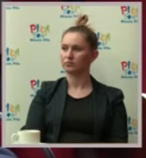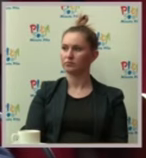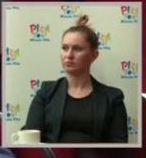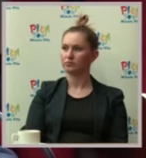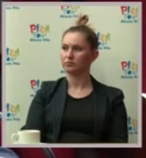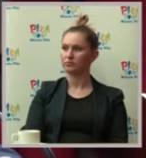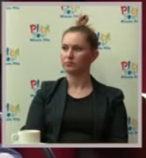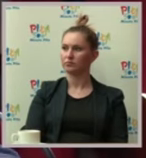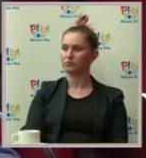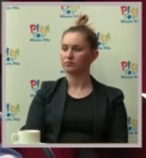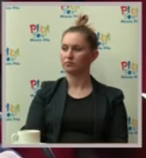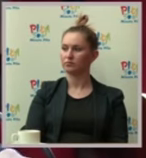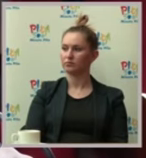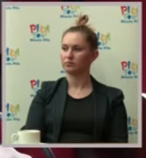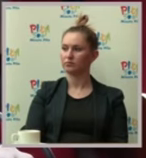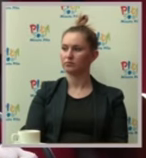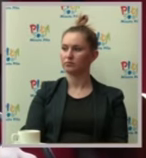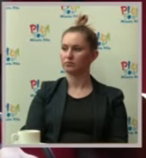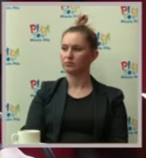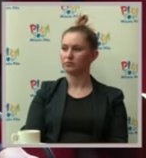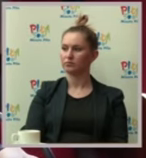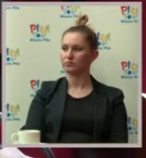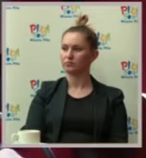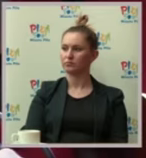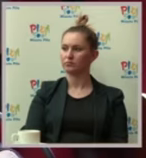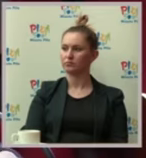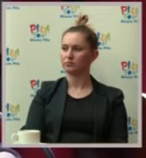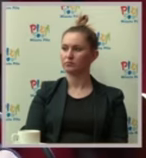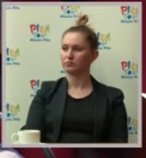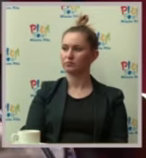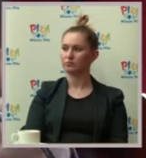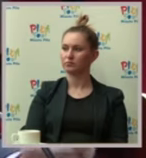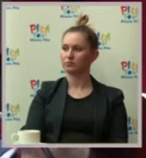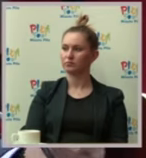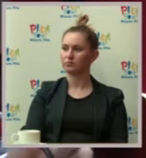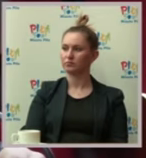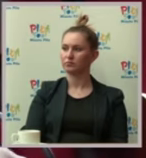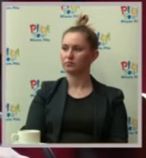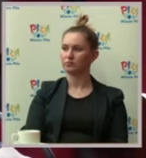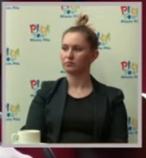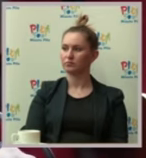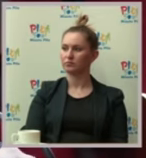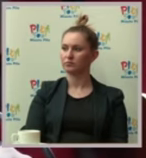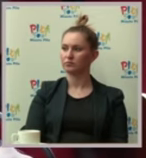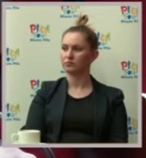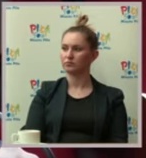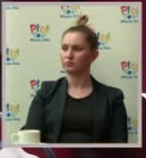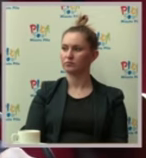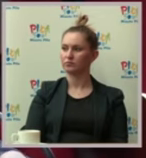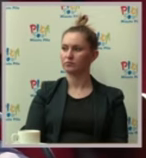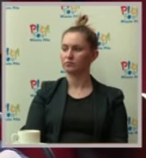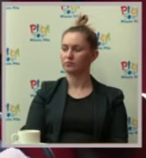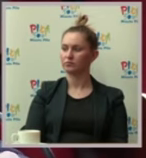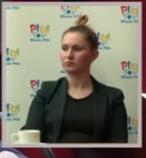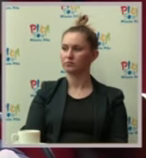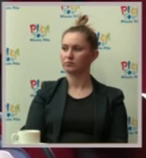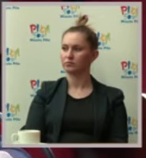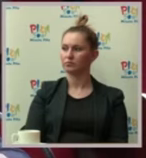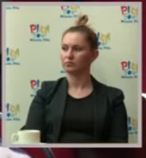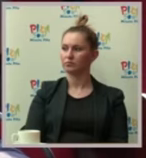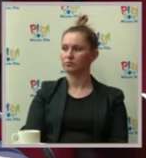tego niepotrzebnie właśnie wstrzymują procesy inwestycyjne, bo ktoś może się obawiać